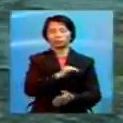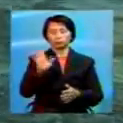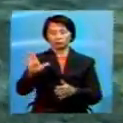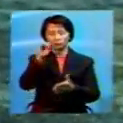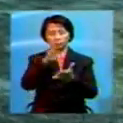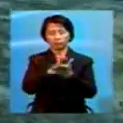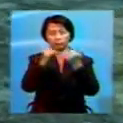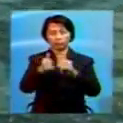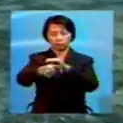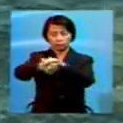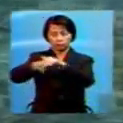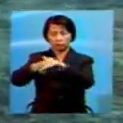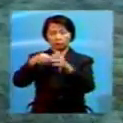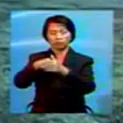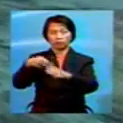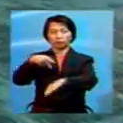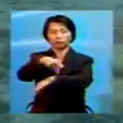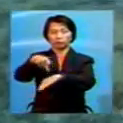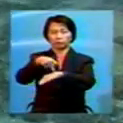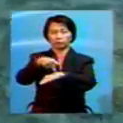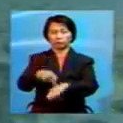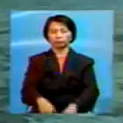dipercayai kini disembunyikan di